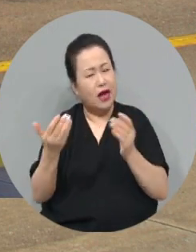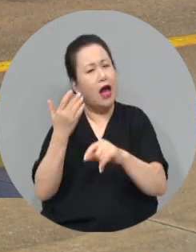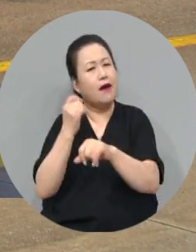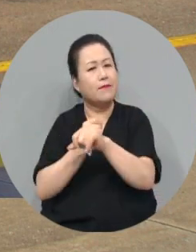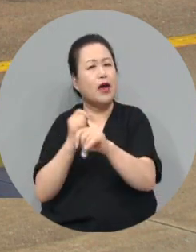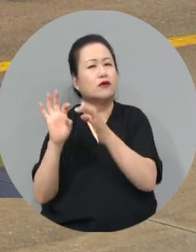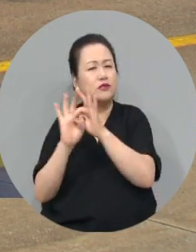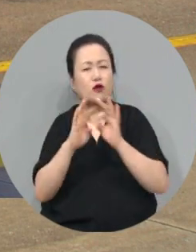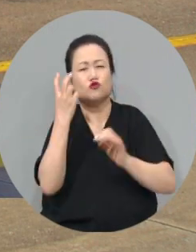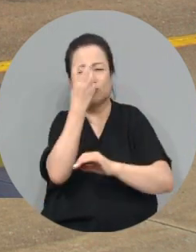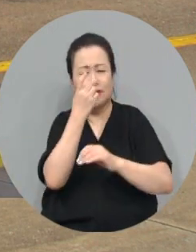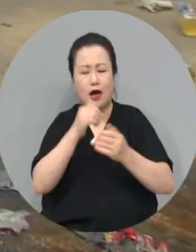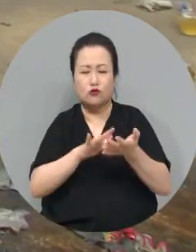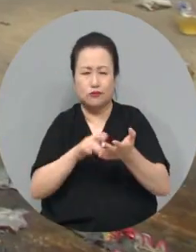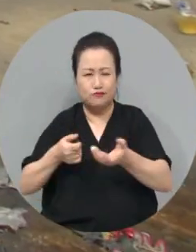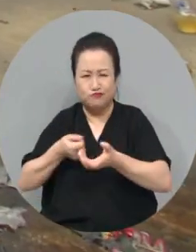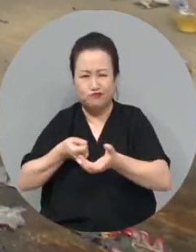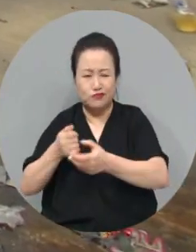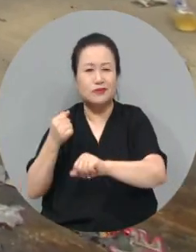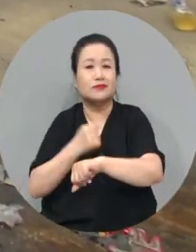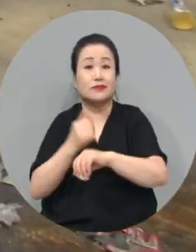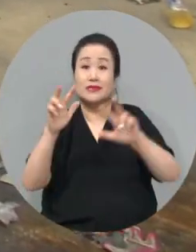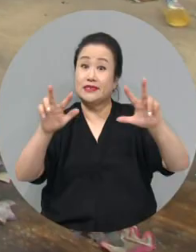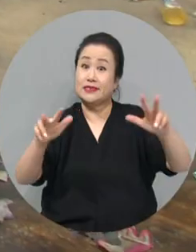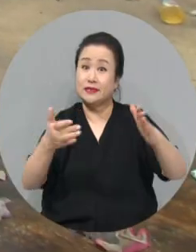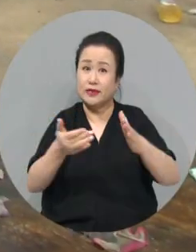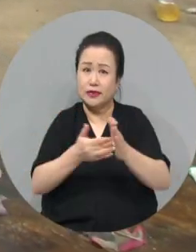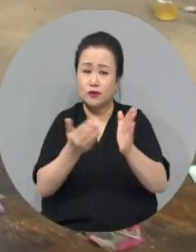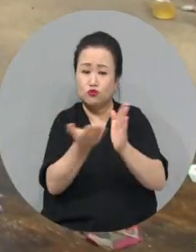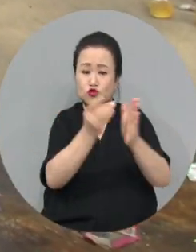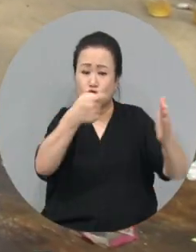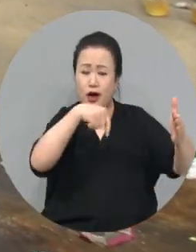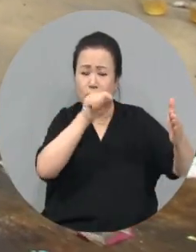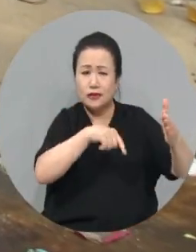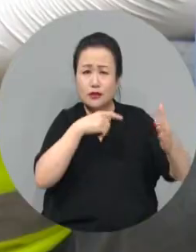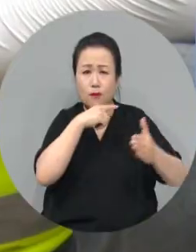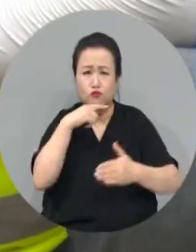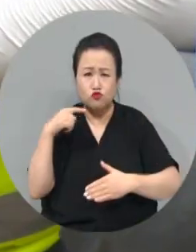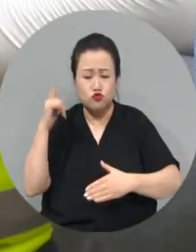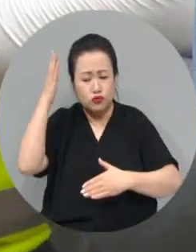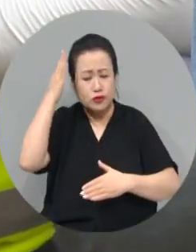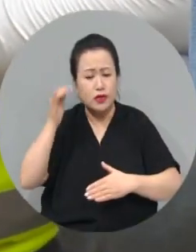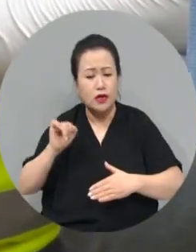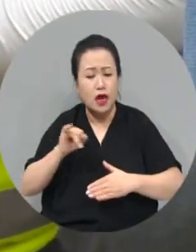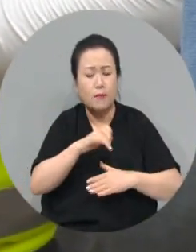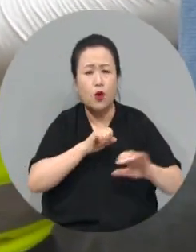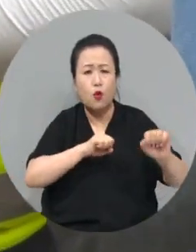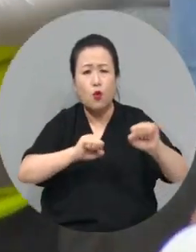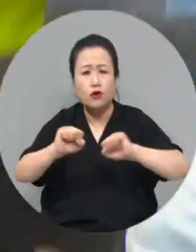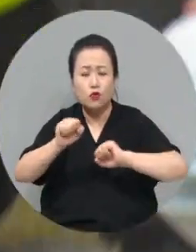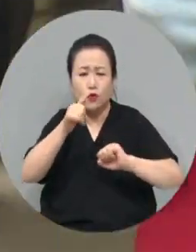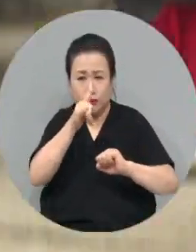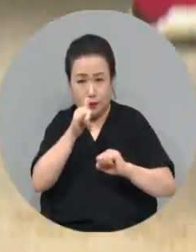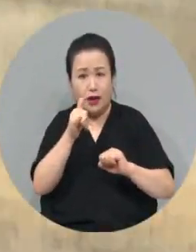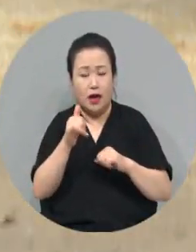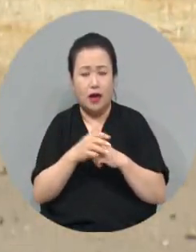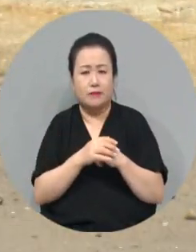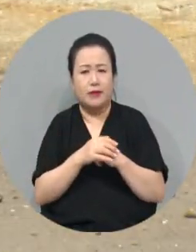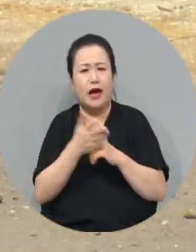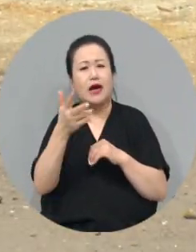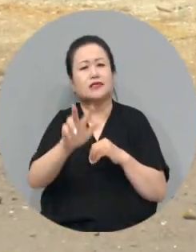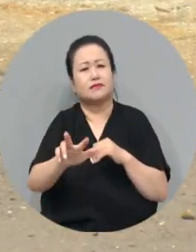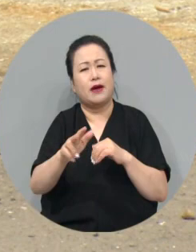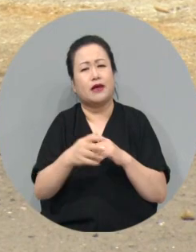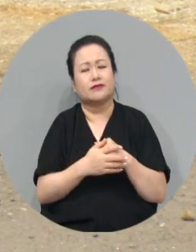그 처리를 하도록 하겠습니다. 현재까지는 부두 내에서만 붉은 불개미가 활동하는 것으로 추정되는 상황.